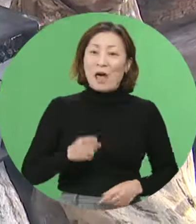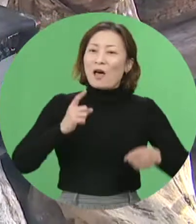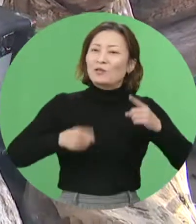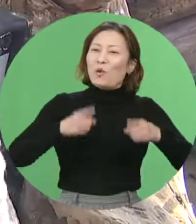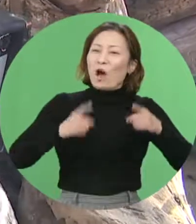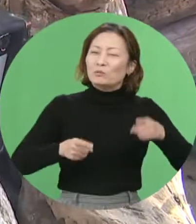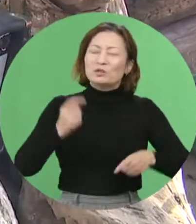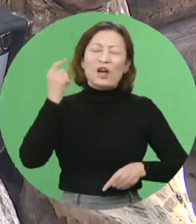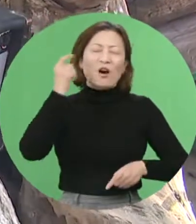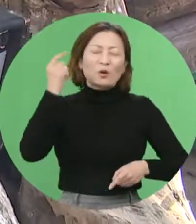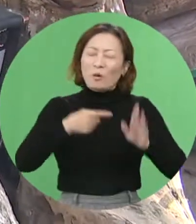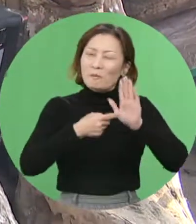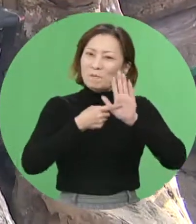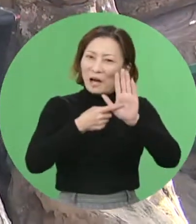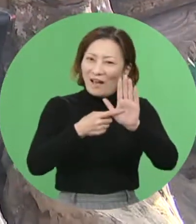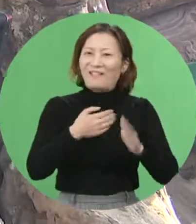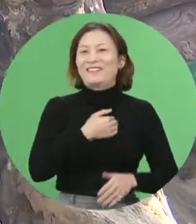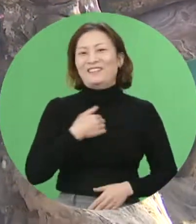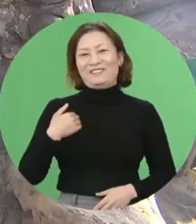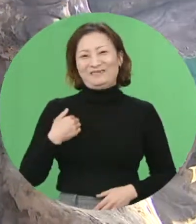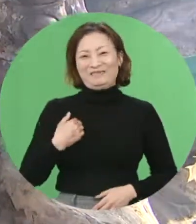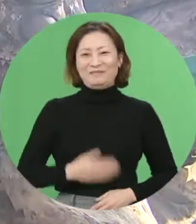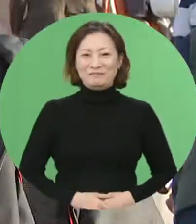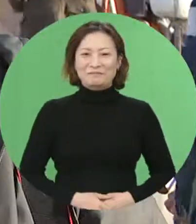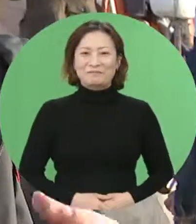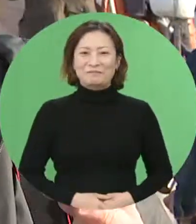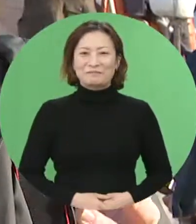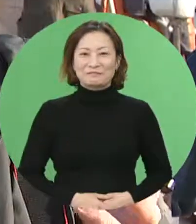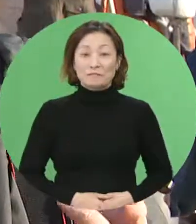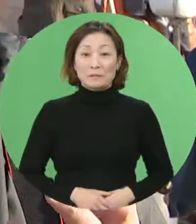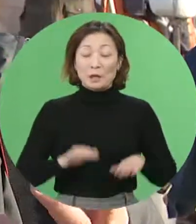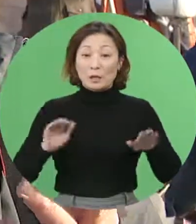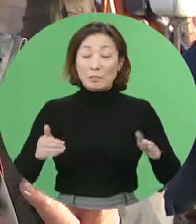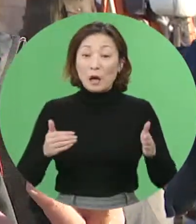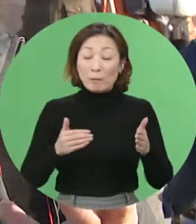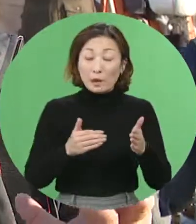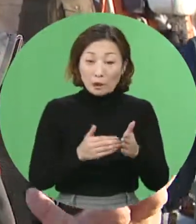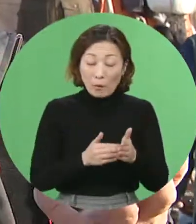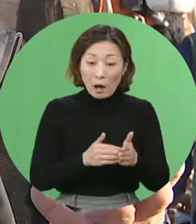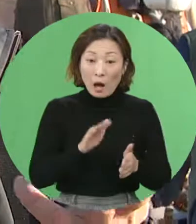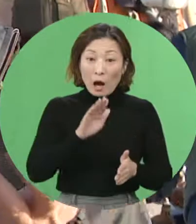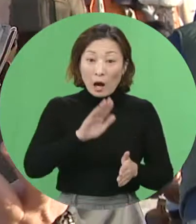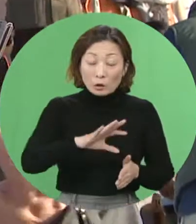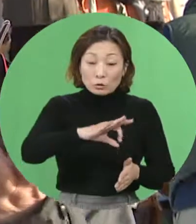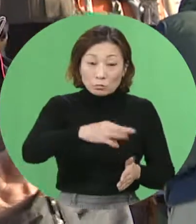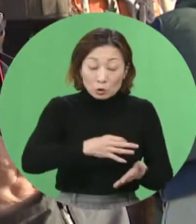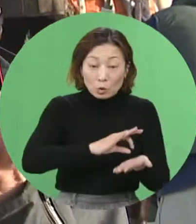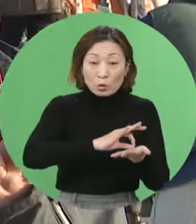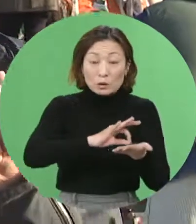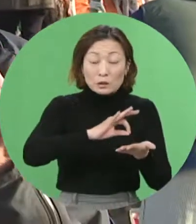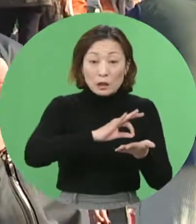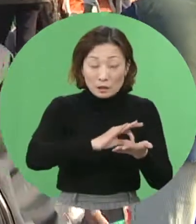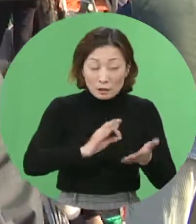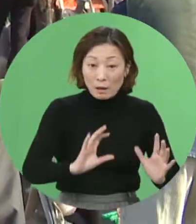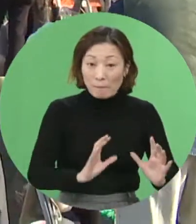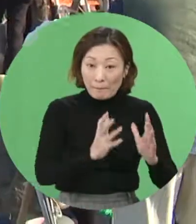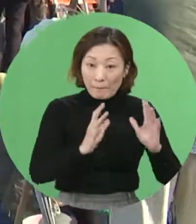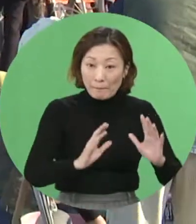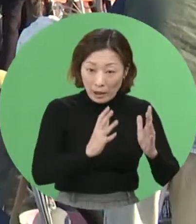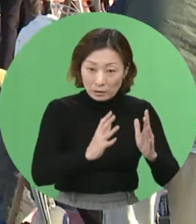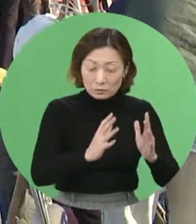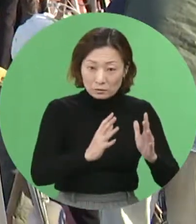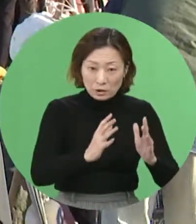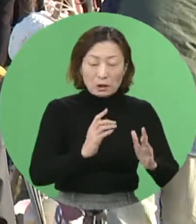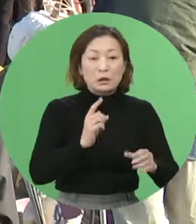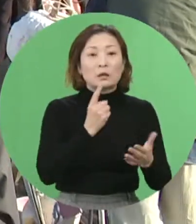ドラムで音出すのが、 いや今まであるところに何かそれを活気づけるっていう考えしかなかったんですけ